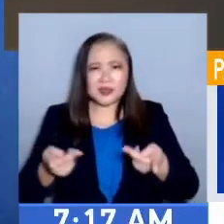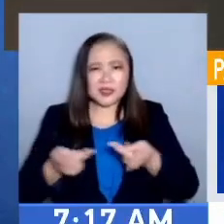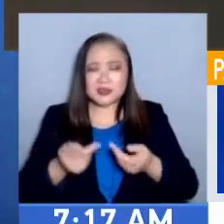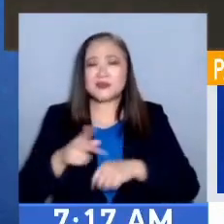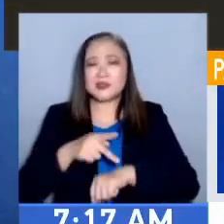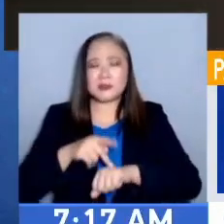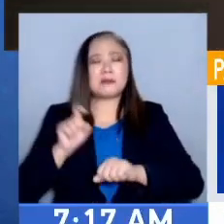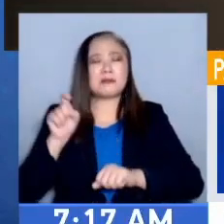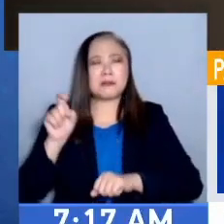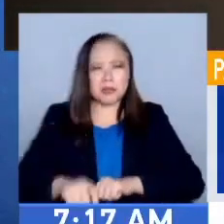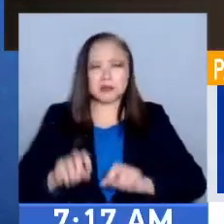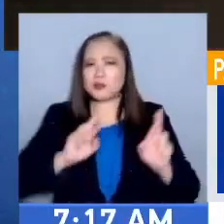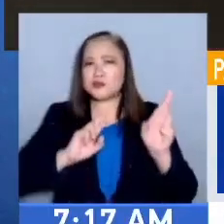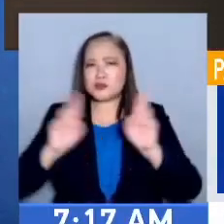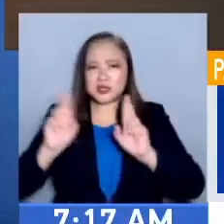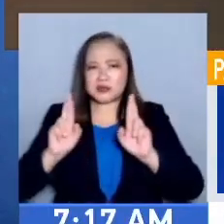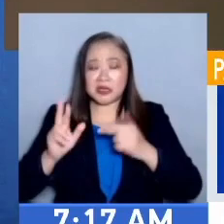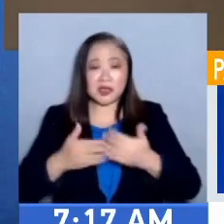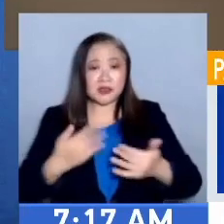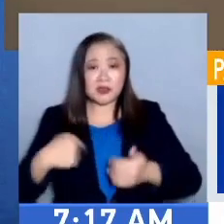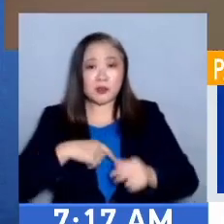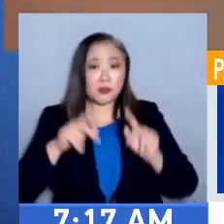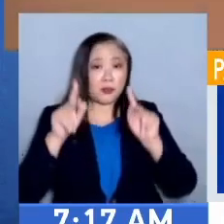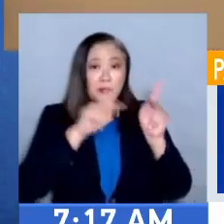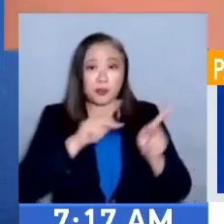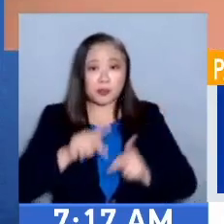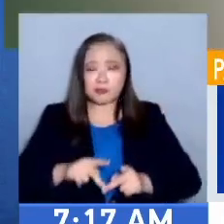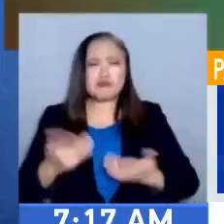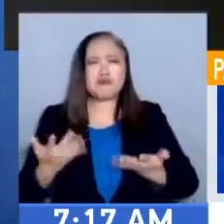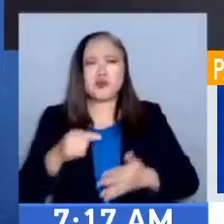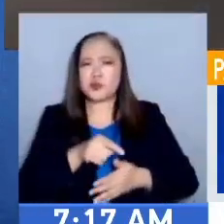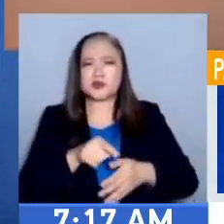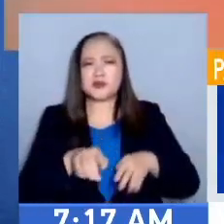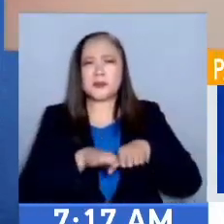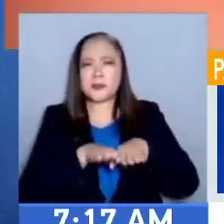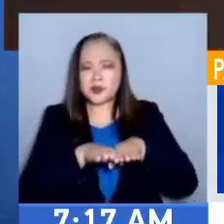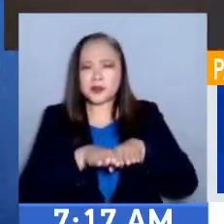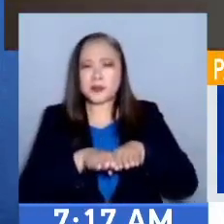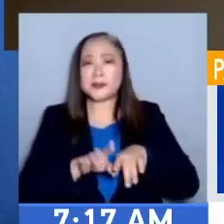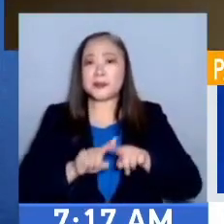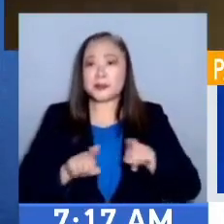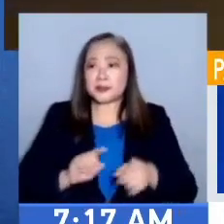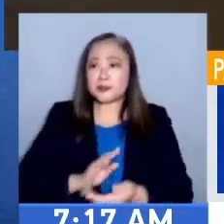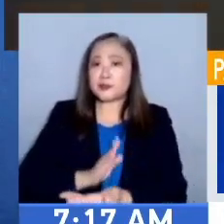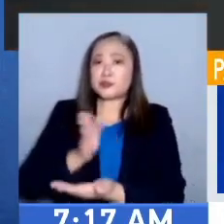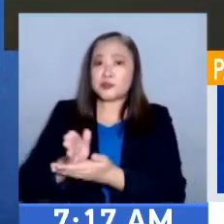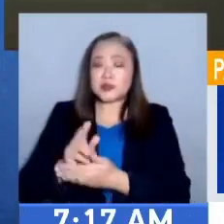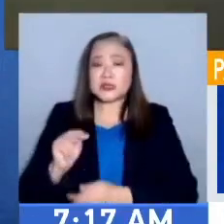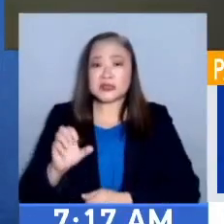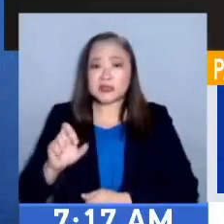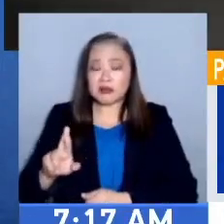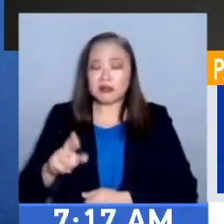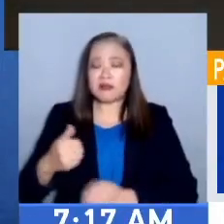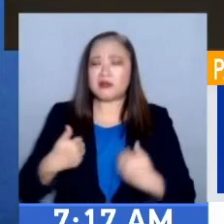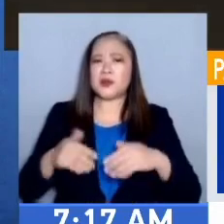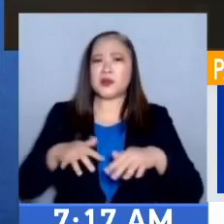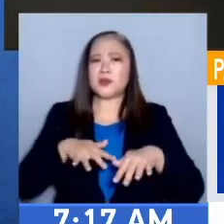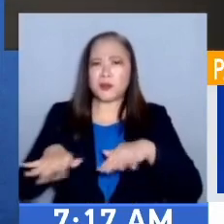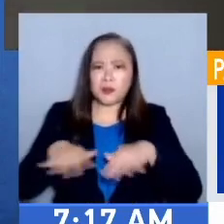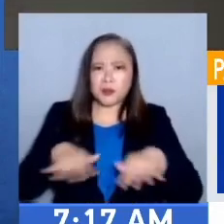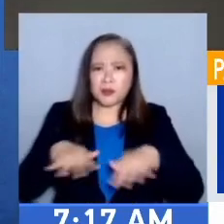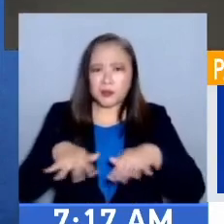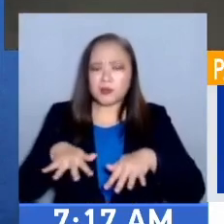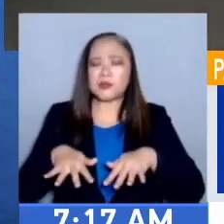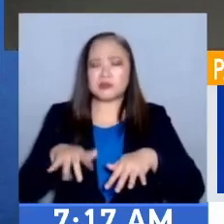kahit nasa Palawan ka wala namang active e kung pupunta ka sa Metro Manila nagkaroon ng lindol kaang prepared ka